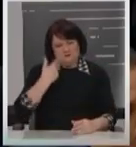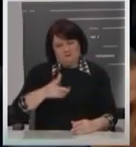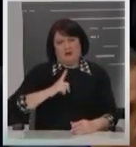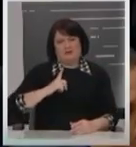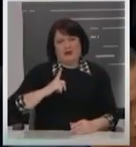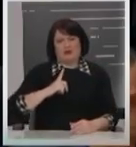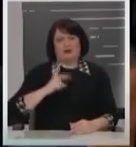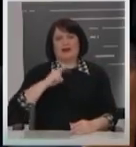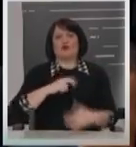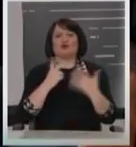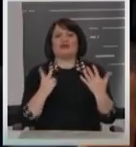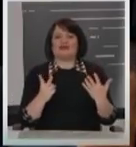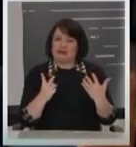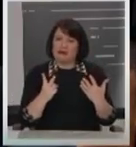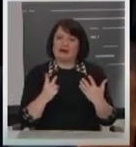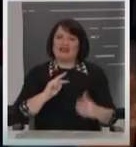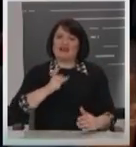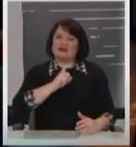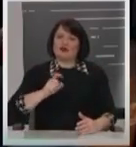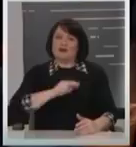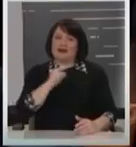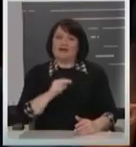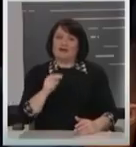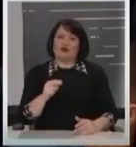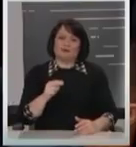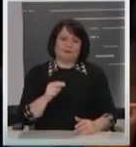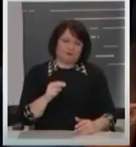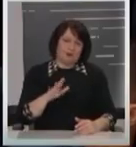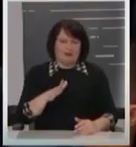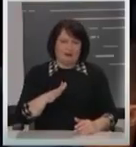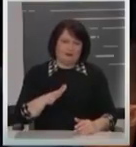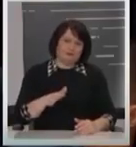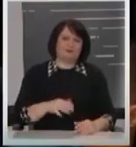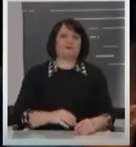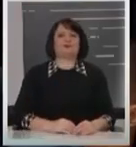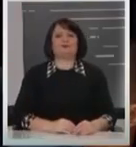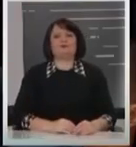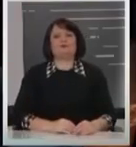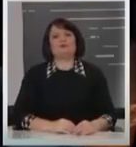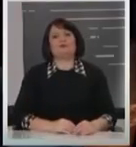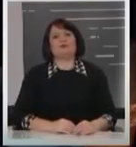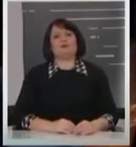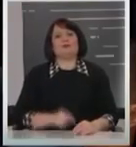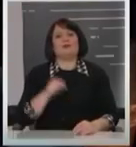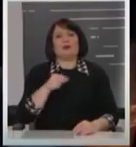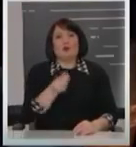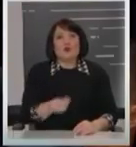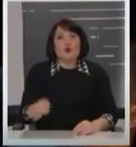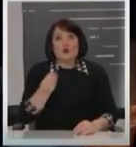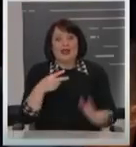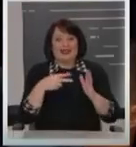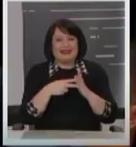να ανέλθουν στα 27 δισεκατομμύρια 390 εκατομμύρια ευρώ. Ποσό που αποτελεί το μεγαλύτερο μετά